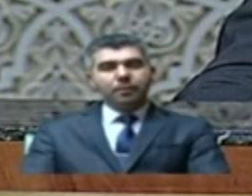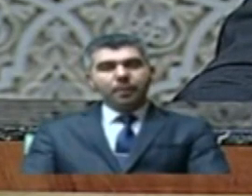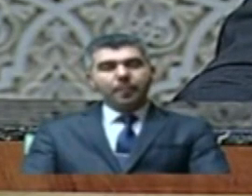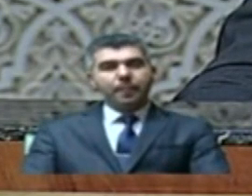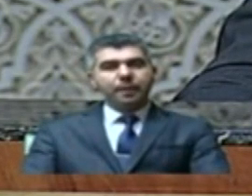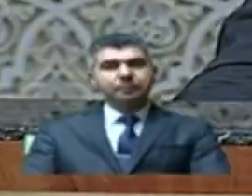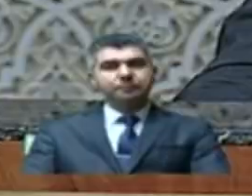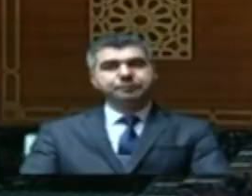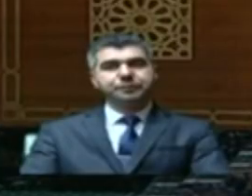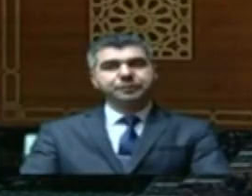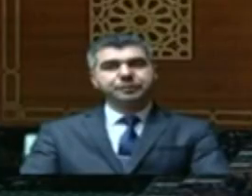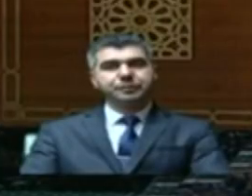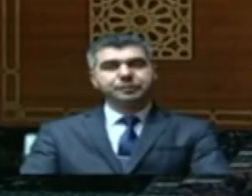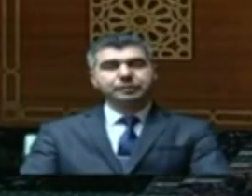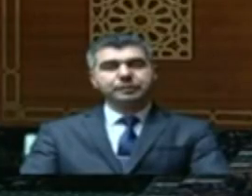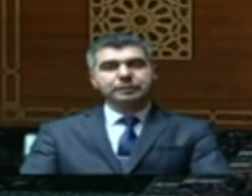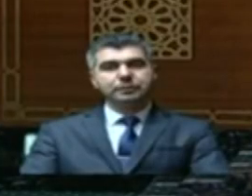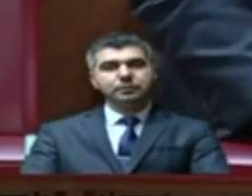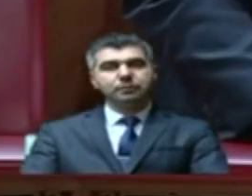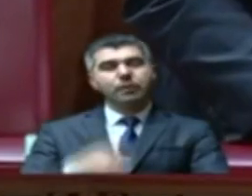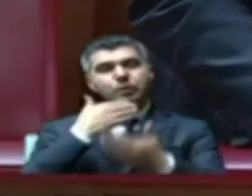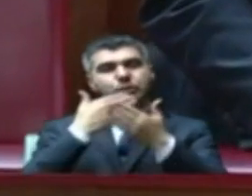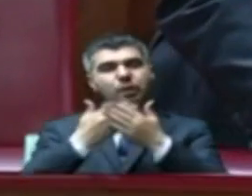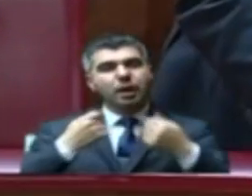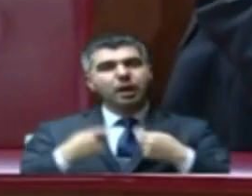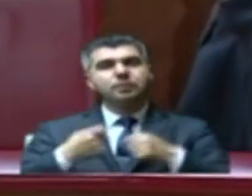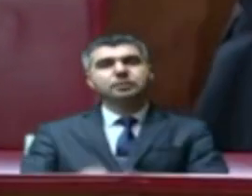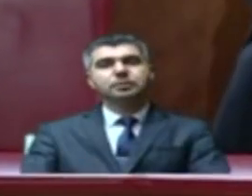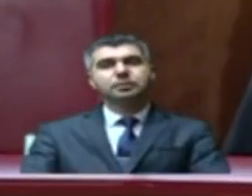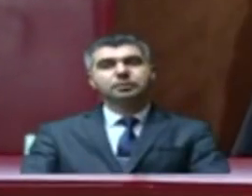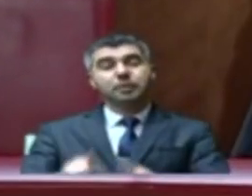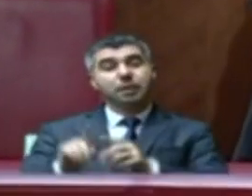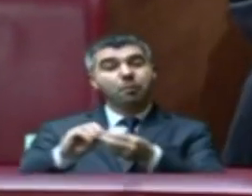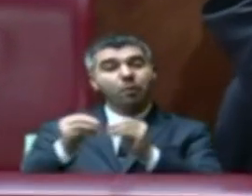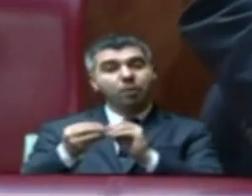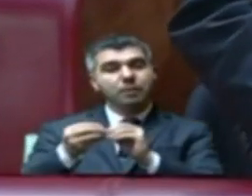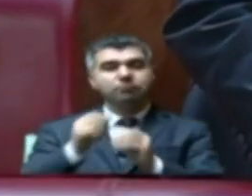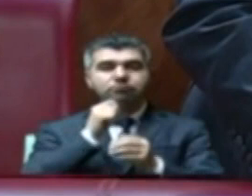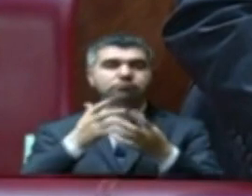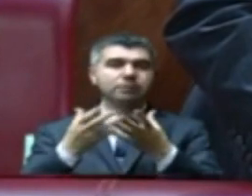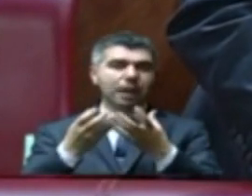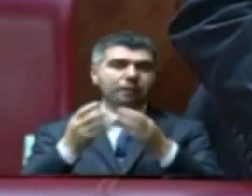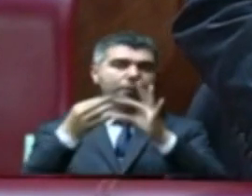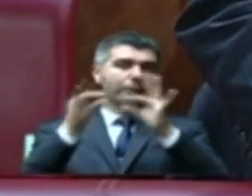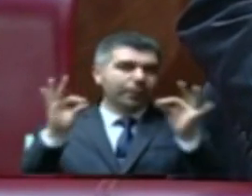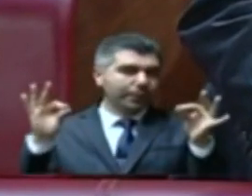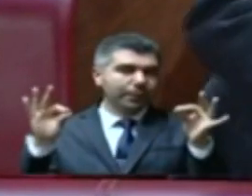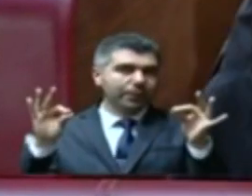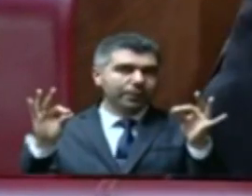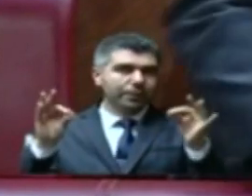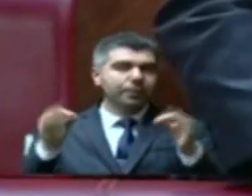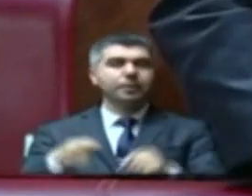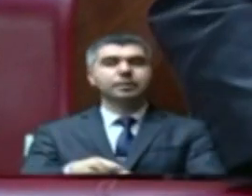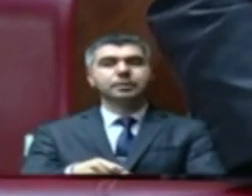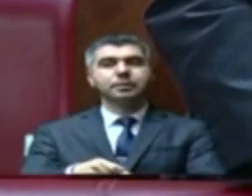على التعقيب، تفضل. شكرا سيد الرئيس. هو المشاكل هي عديده كما تفضل بها السيد المستشار، وما